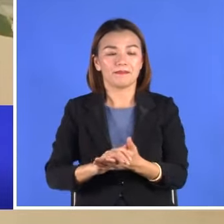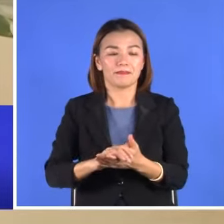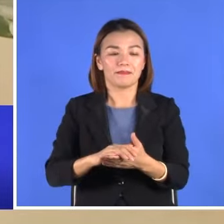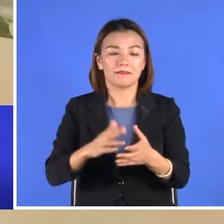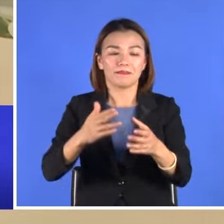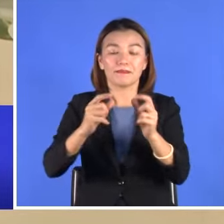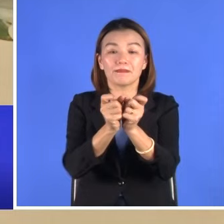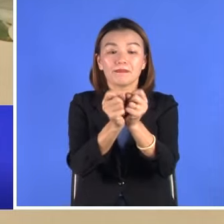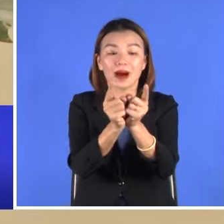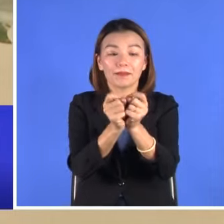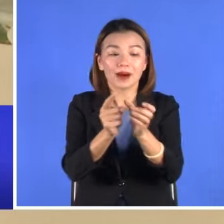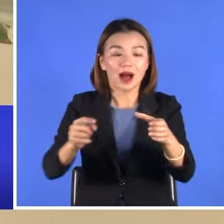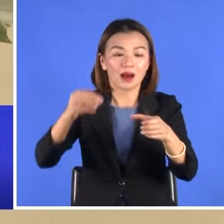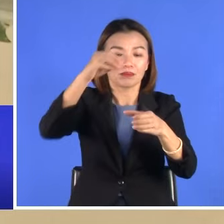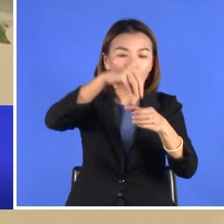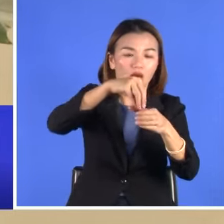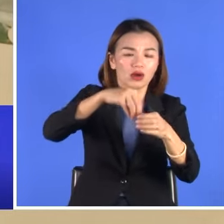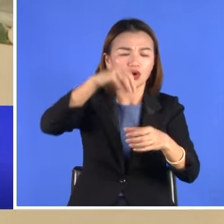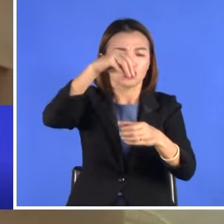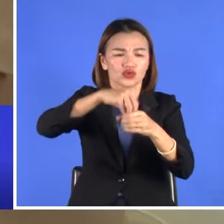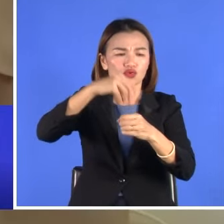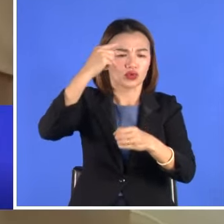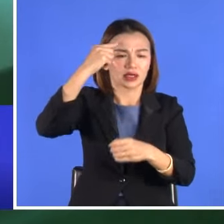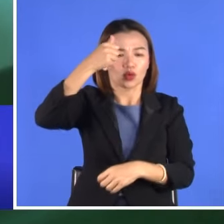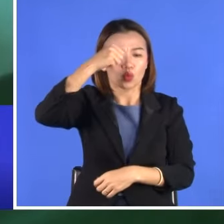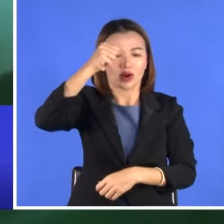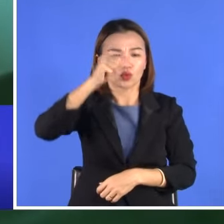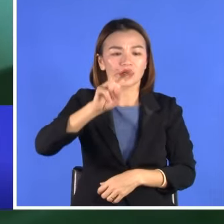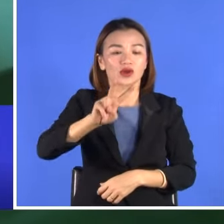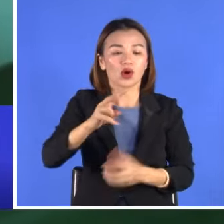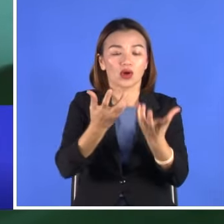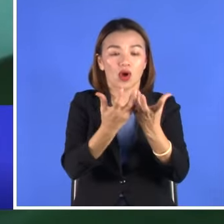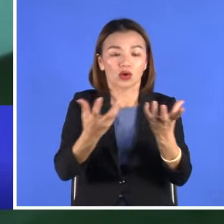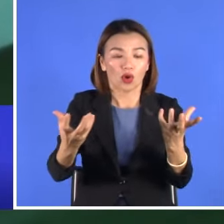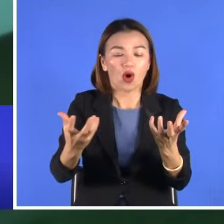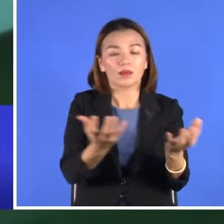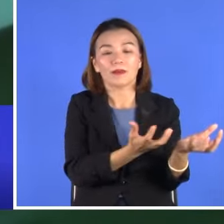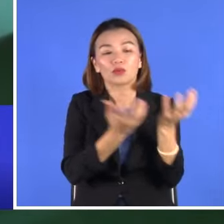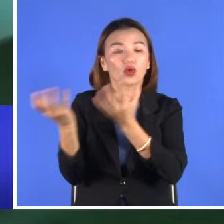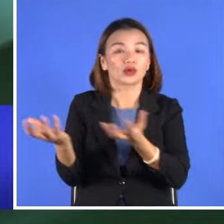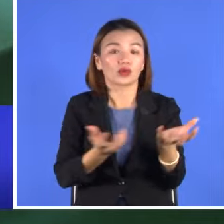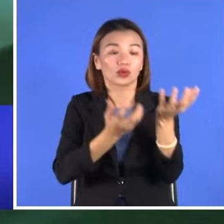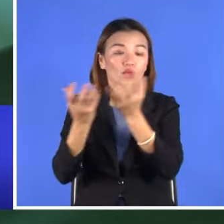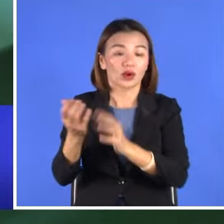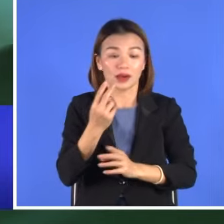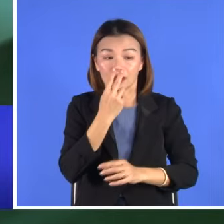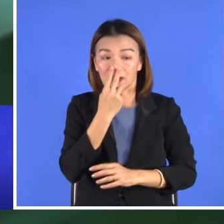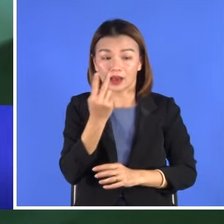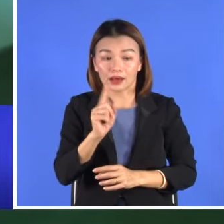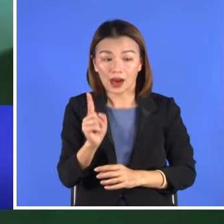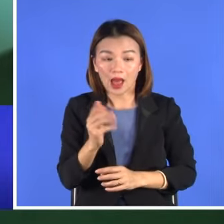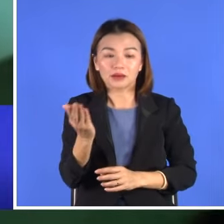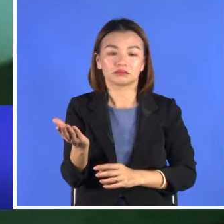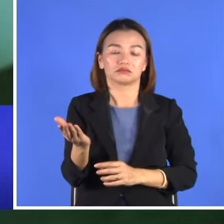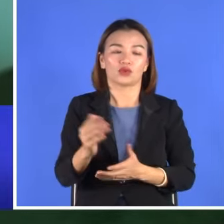นี้น่าจะประมาณ 2วันได้แล้วก็ทยอยขนข้าวขนของออกไปจุดเกิดเหตุนี่พบอันนี้ด้วยค่ะอุปกรณ์การเสพ